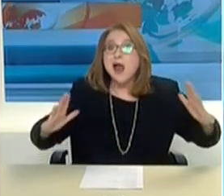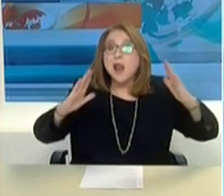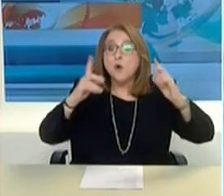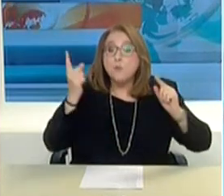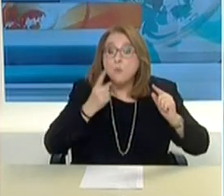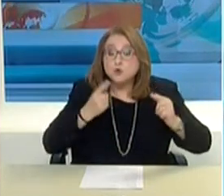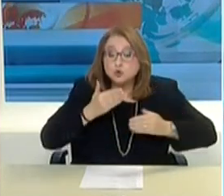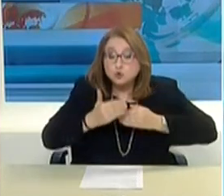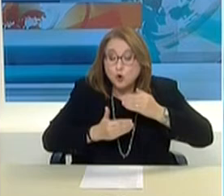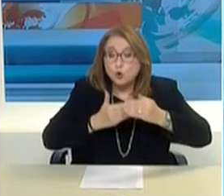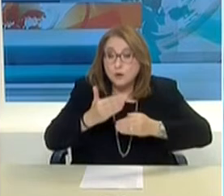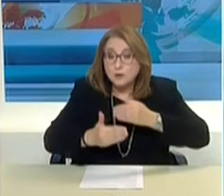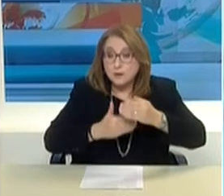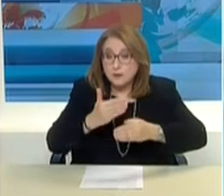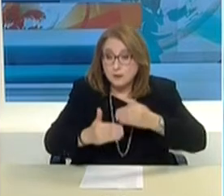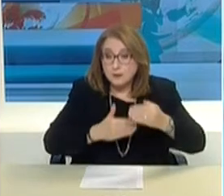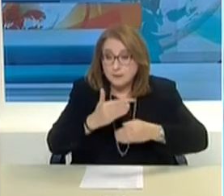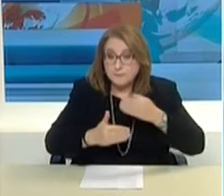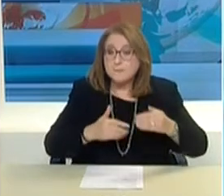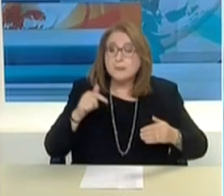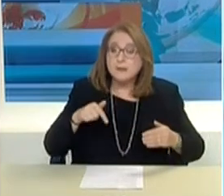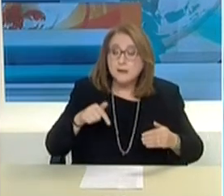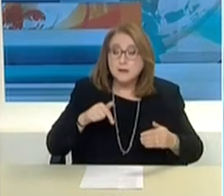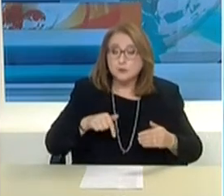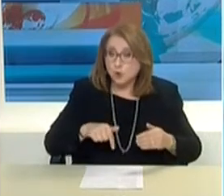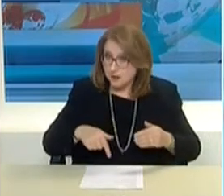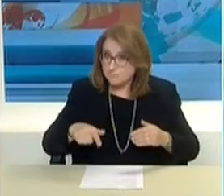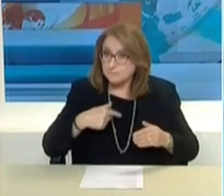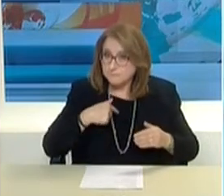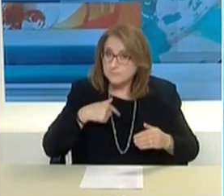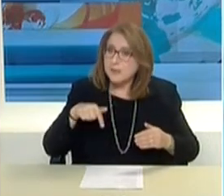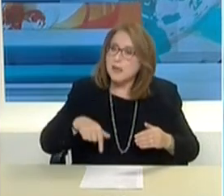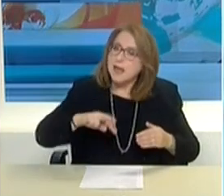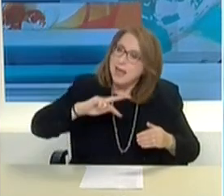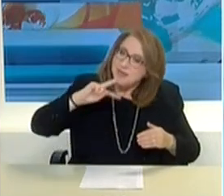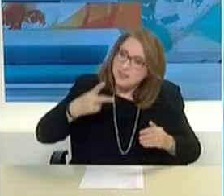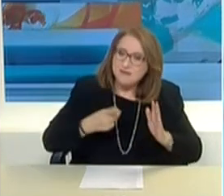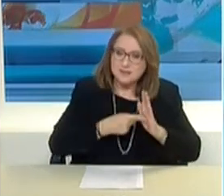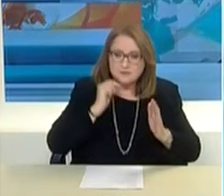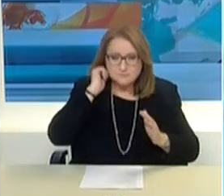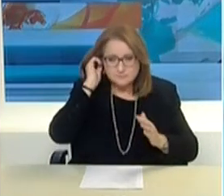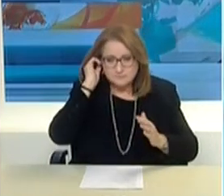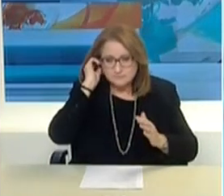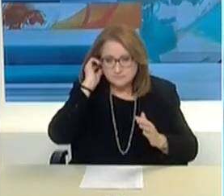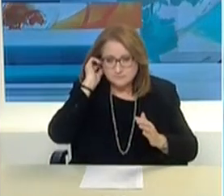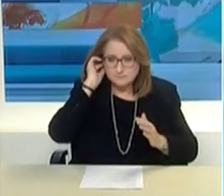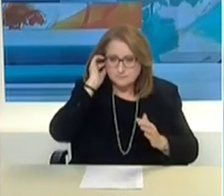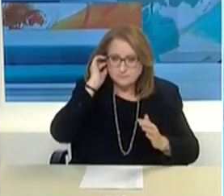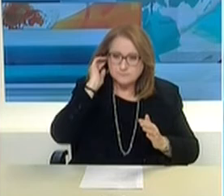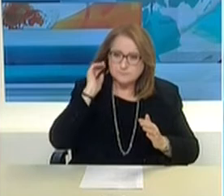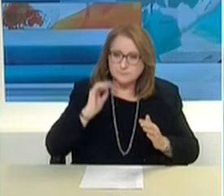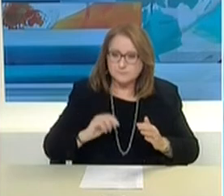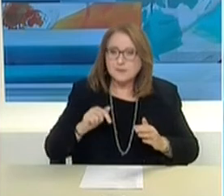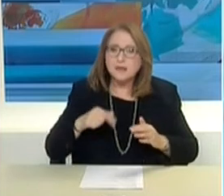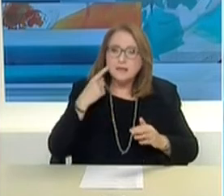Παρόλα αυτά, προσπαθώντας να πάρουμε και μια δεύτερη, κατά κάποιον τρόπο φωτογραφία, στην επιστημονική διάλεκτο το λέμε